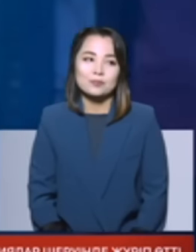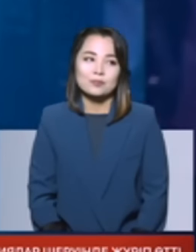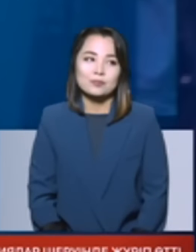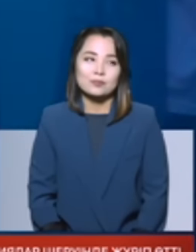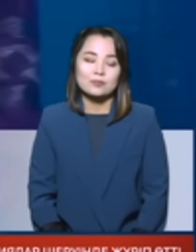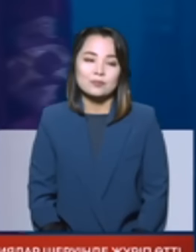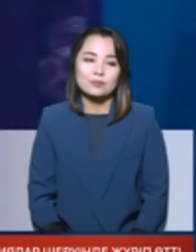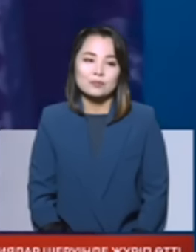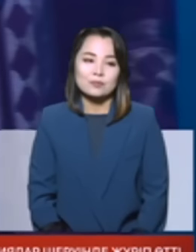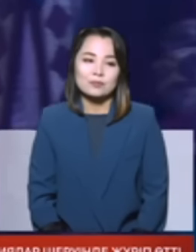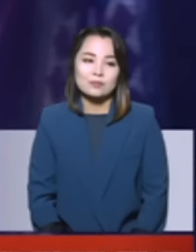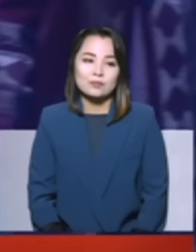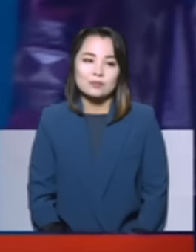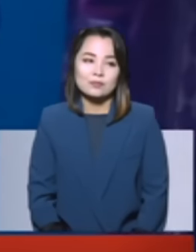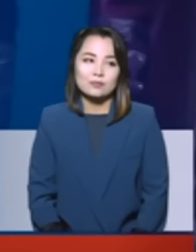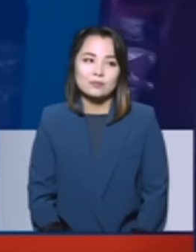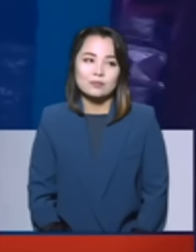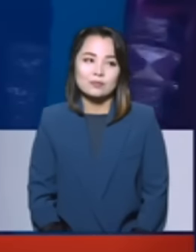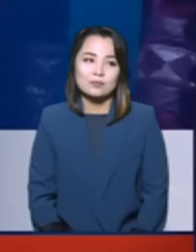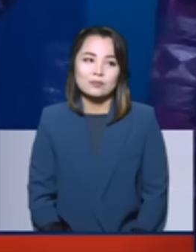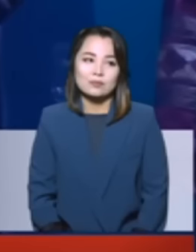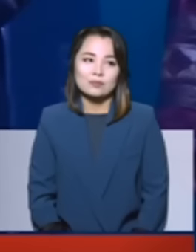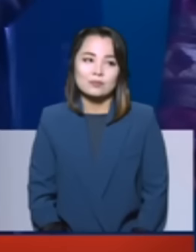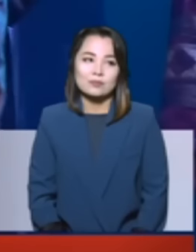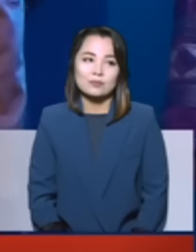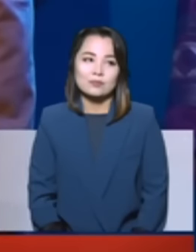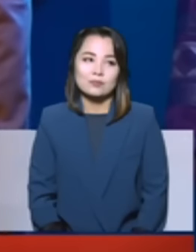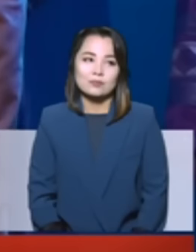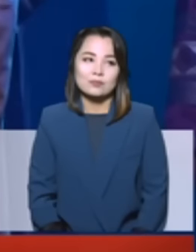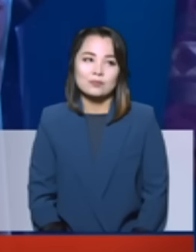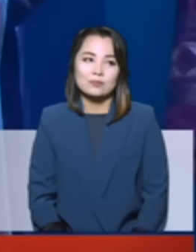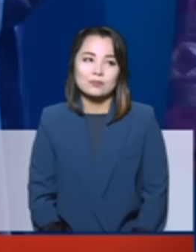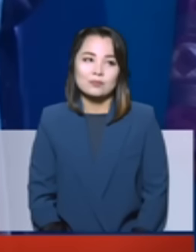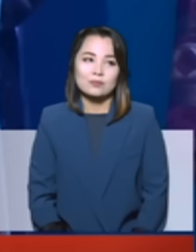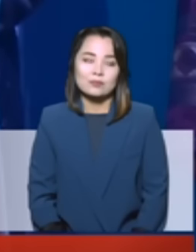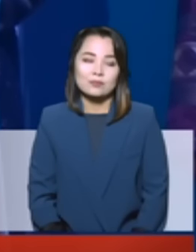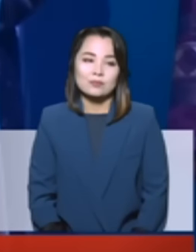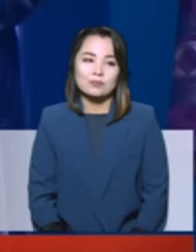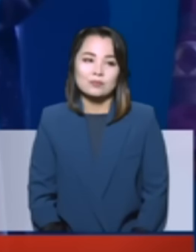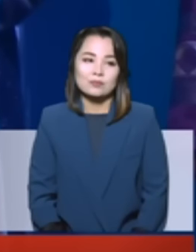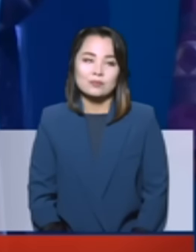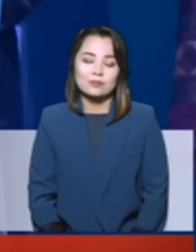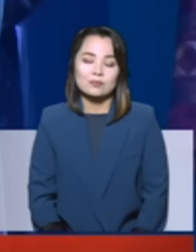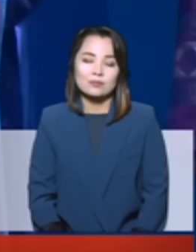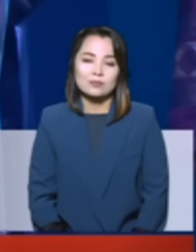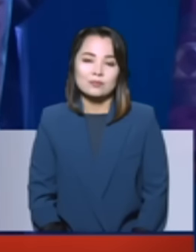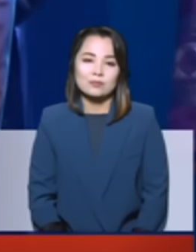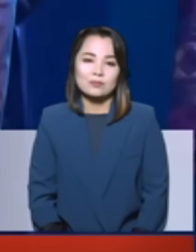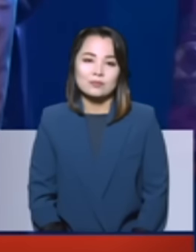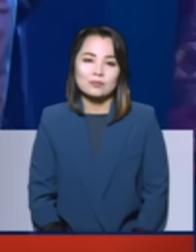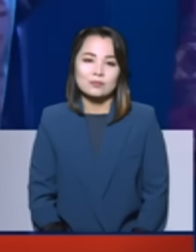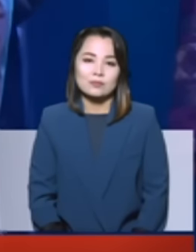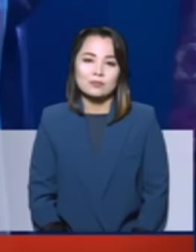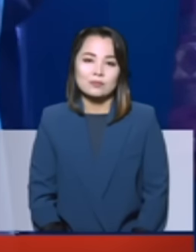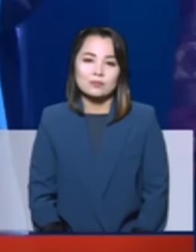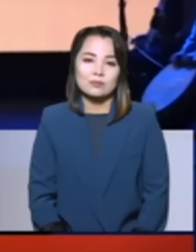Қалқалан мен кебекті айттың, әнеттен кеңгірбайды айттың, тек